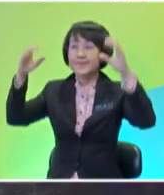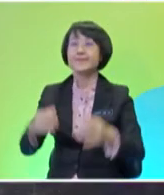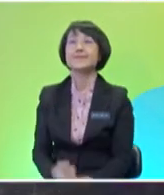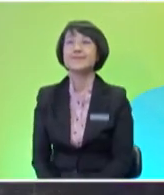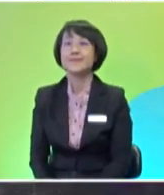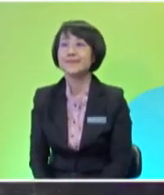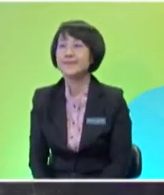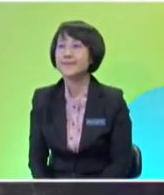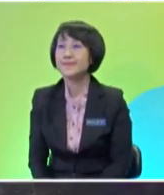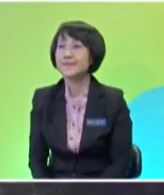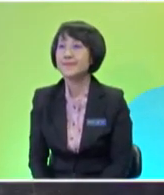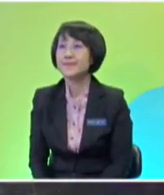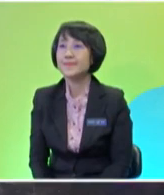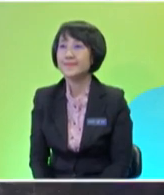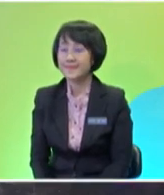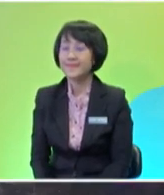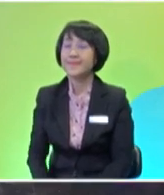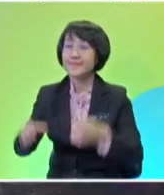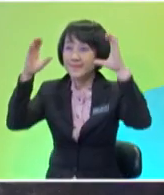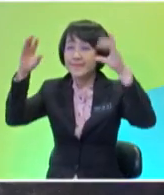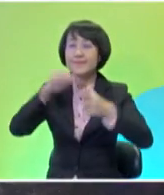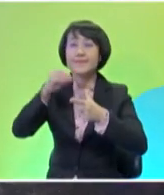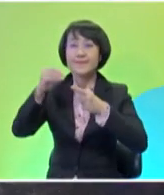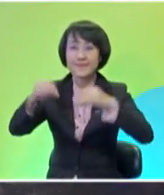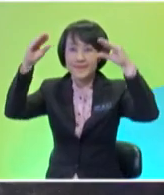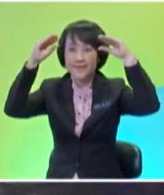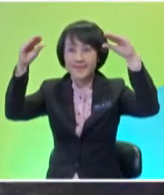ataupun guru tepat sekali